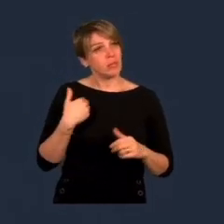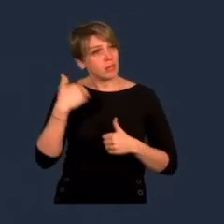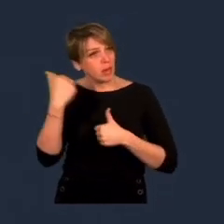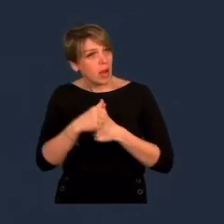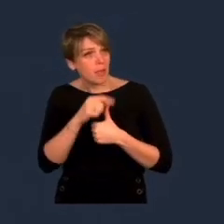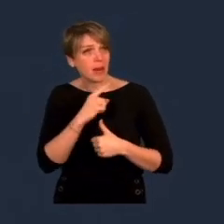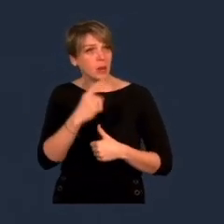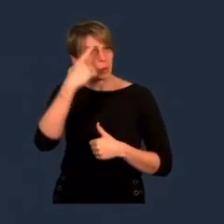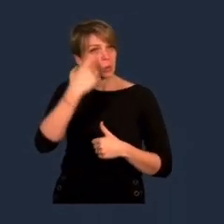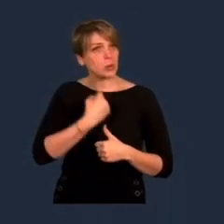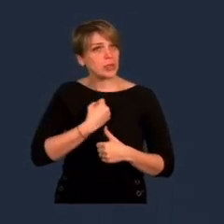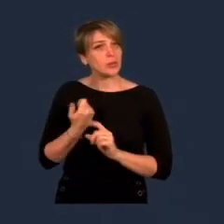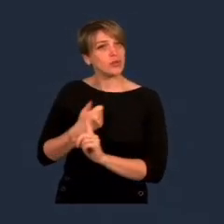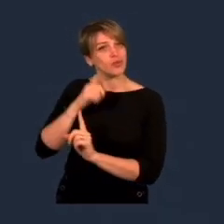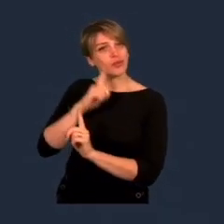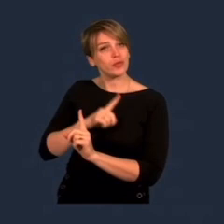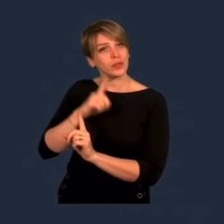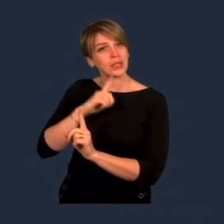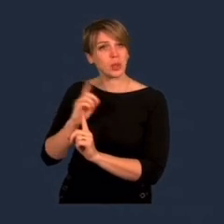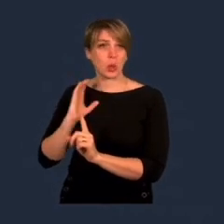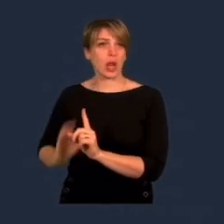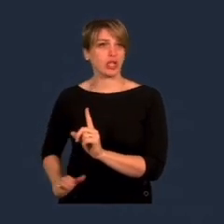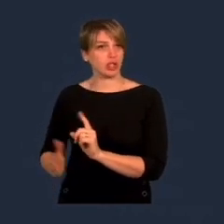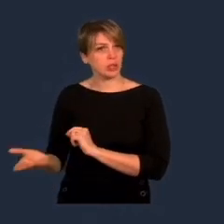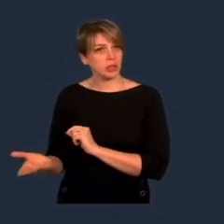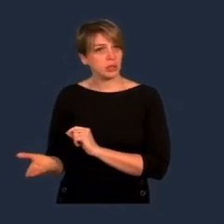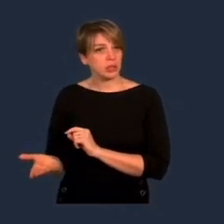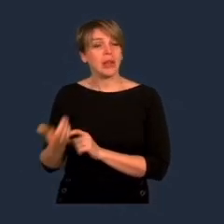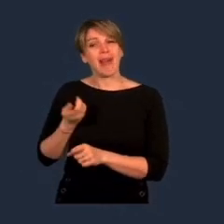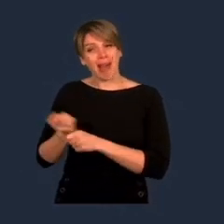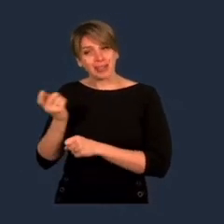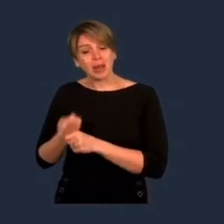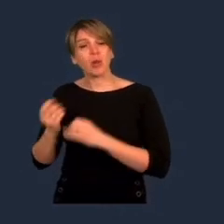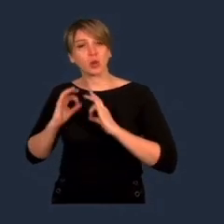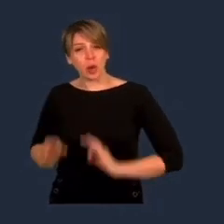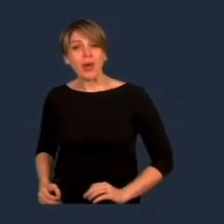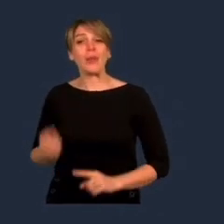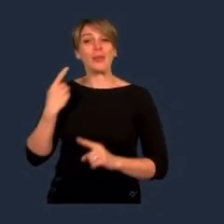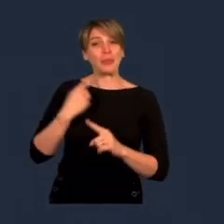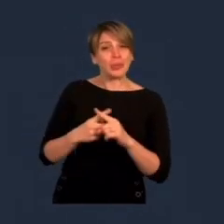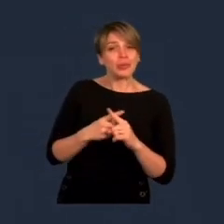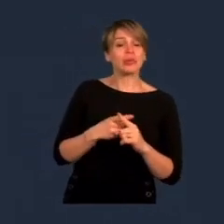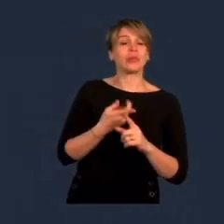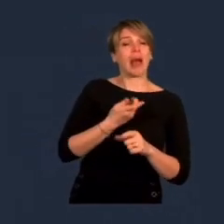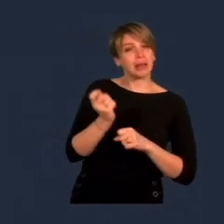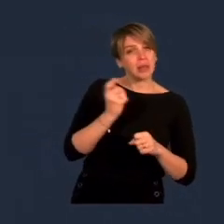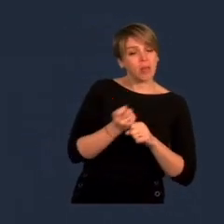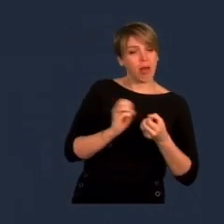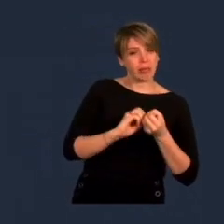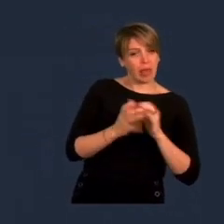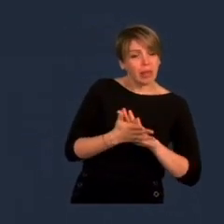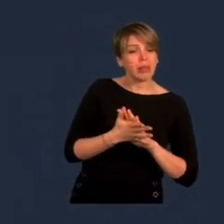cette collégienne. Voilà, donc je pense qu'entre ça et le cyberharcèlement auquel nos jeunes sont confrontés,